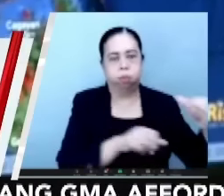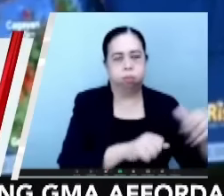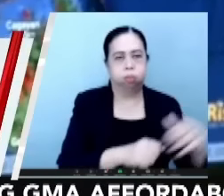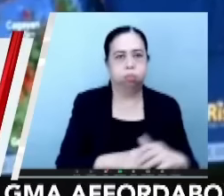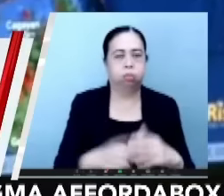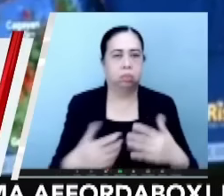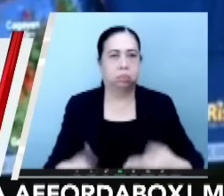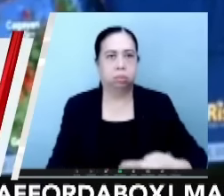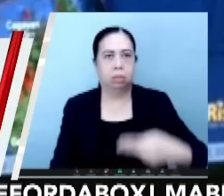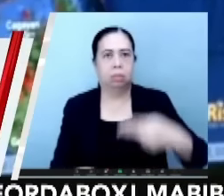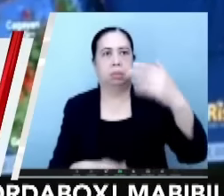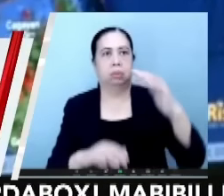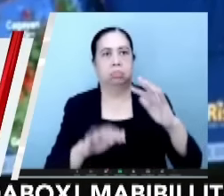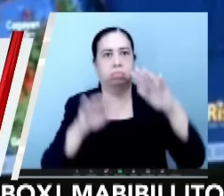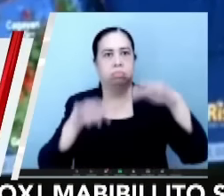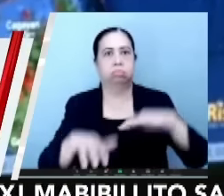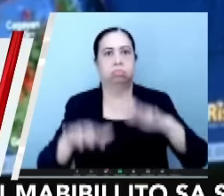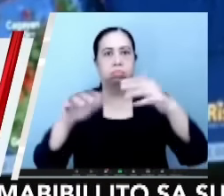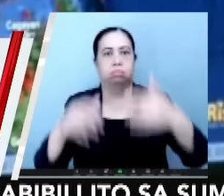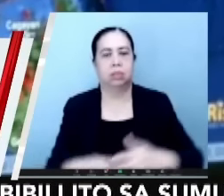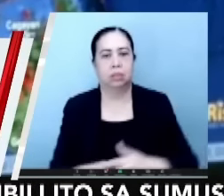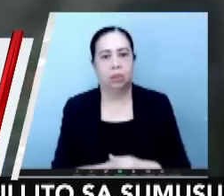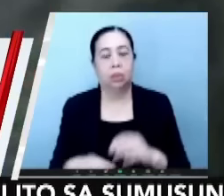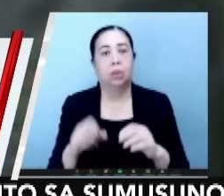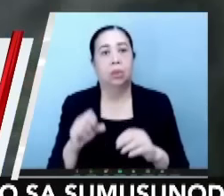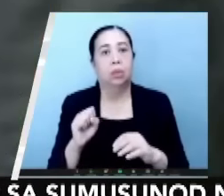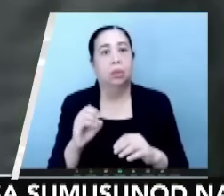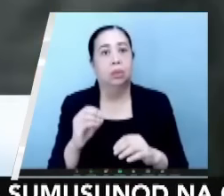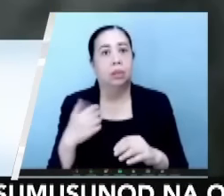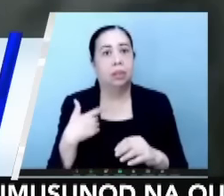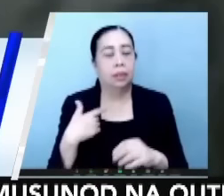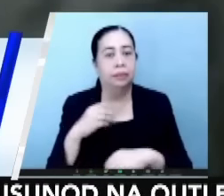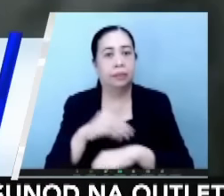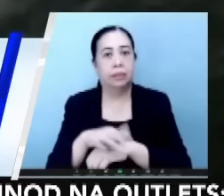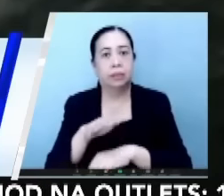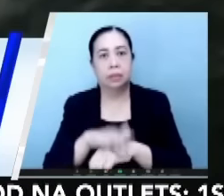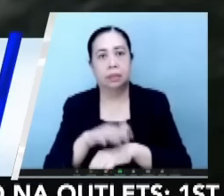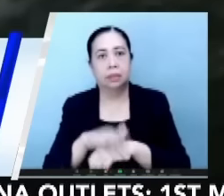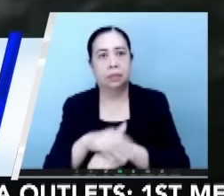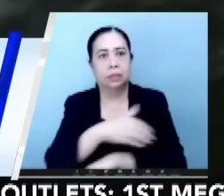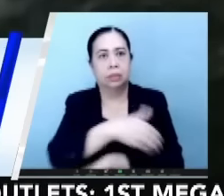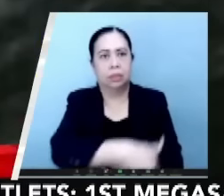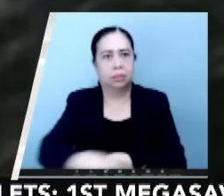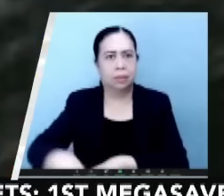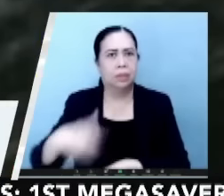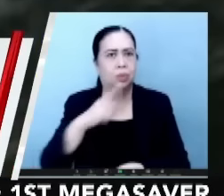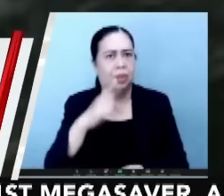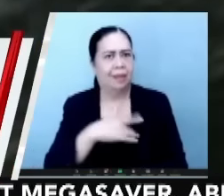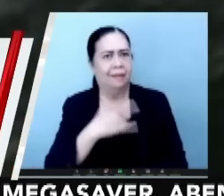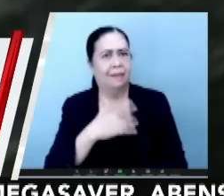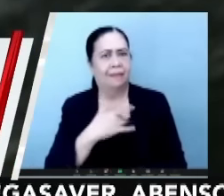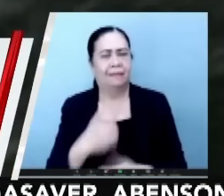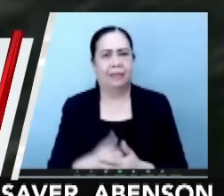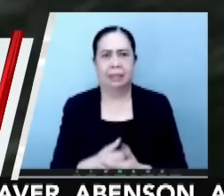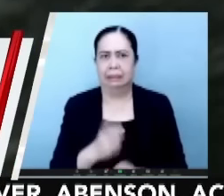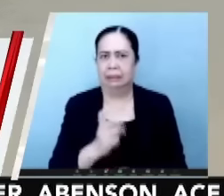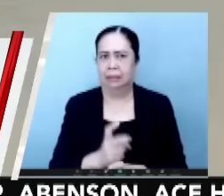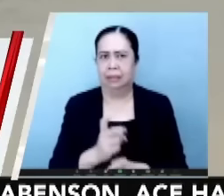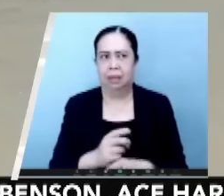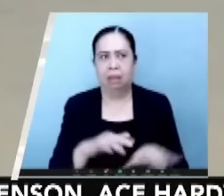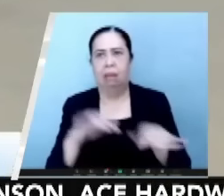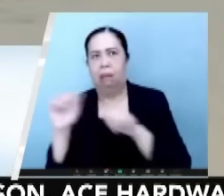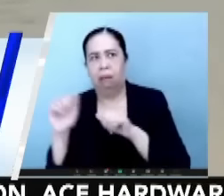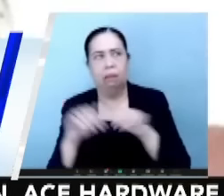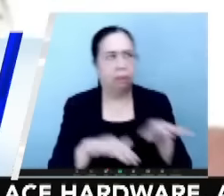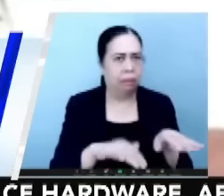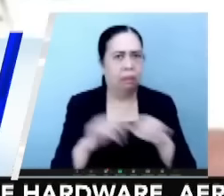dito. Kaya nagkaroon na rin po tayo ng mga advisory. Hanggang gabi, pakiramdam namin. Mahirap na yung sakakalilikas na. Andyan na eh.